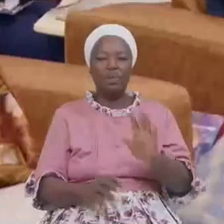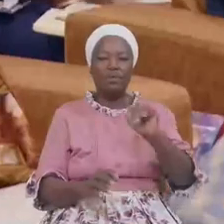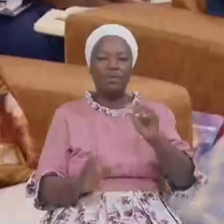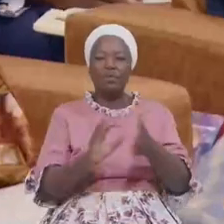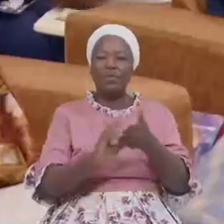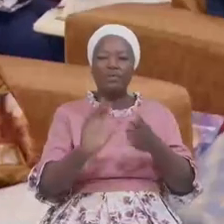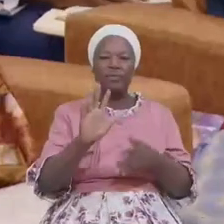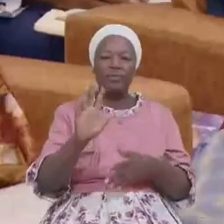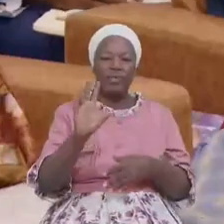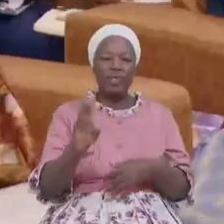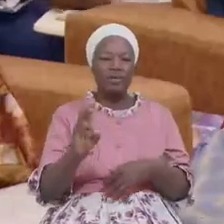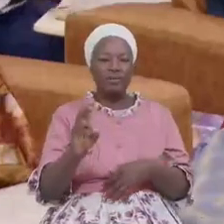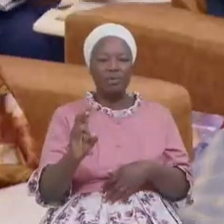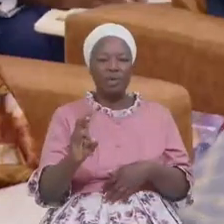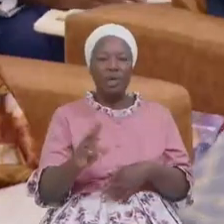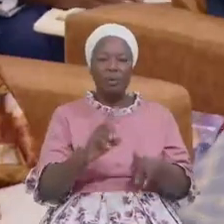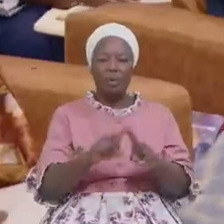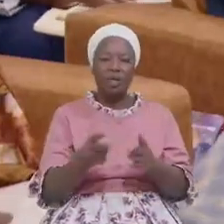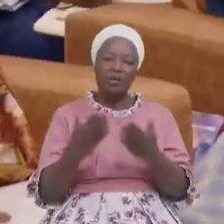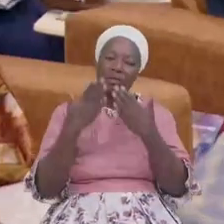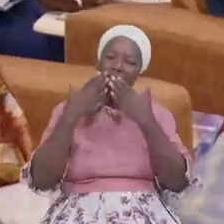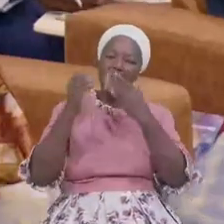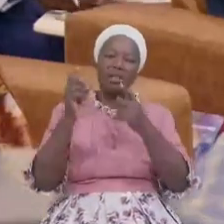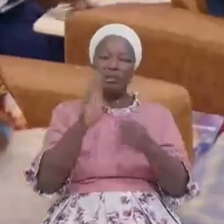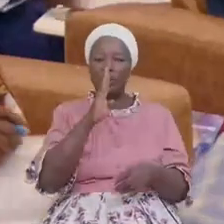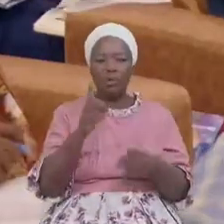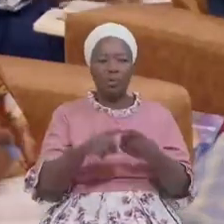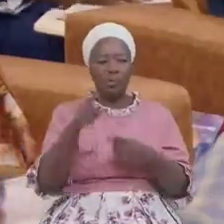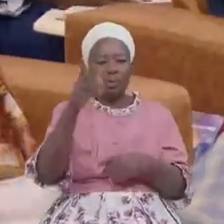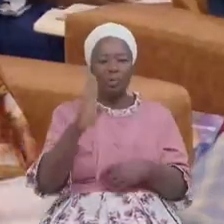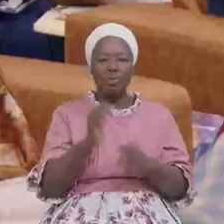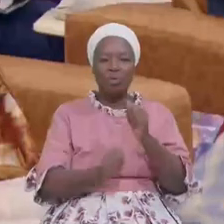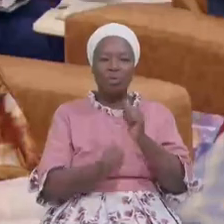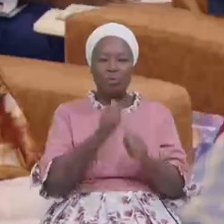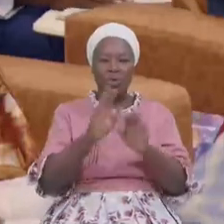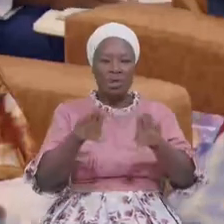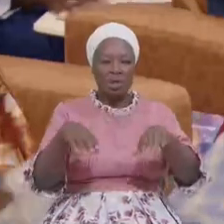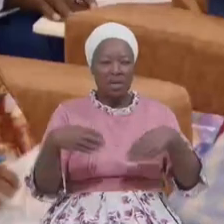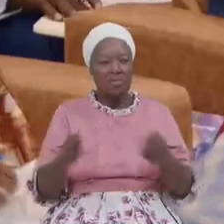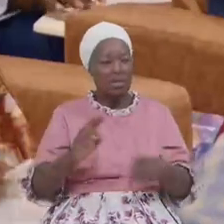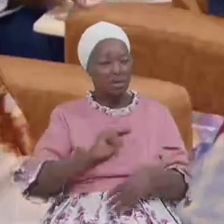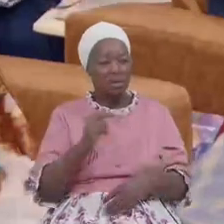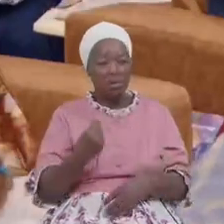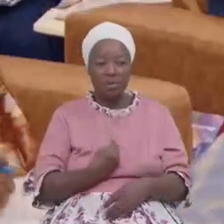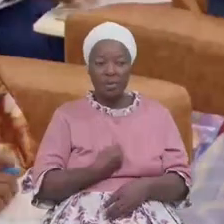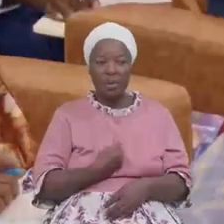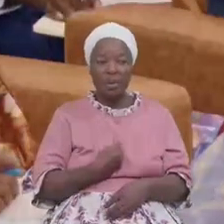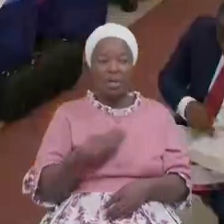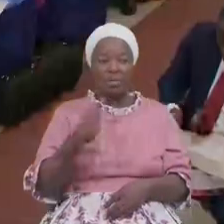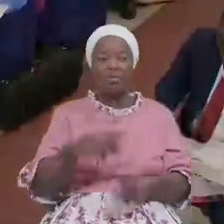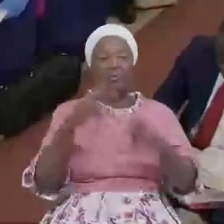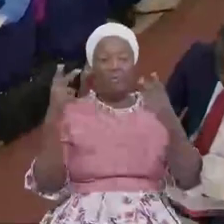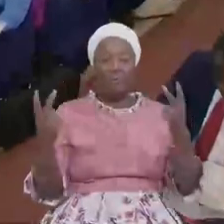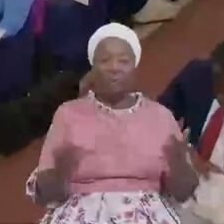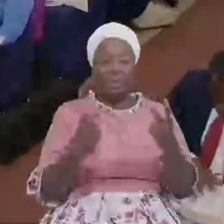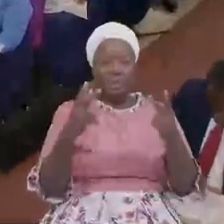57. Mais grâce soit rendue à Dieu qui nous donne la victoire par notre,